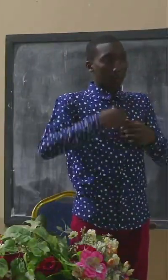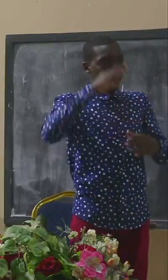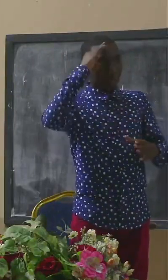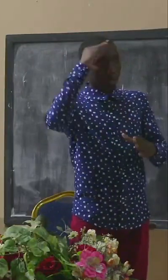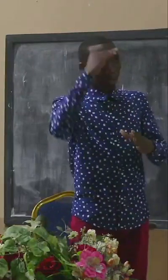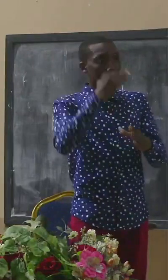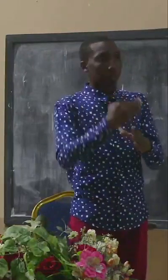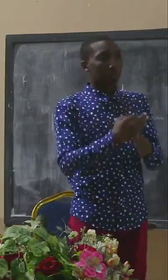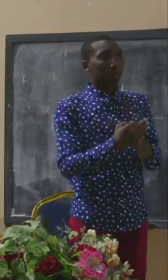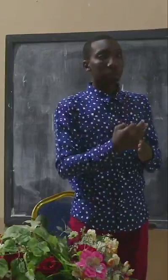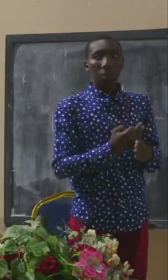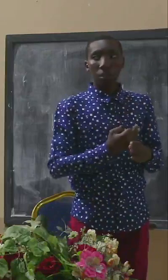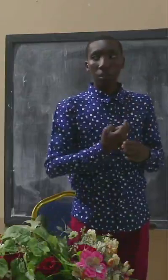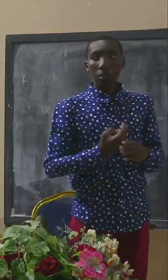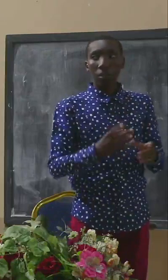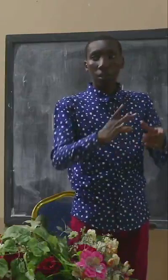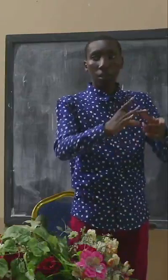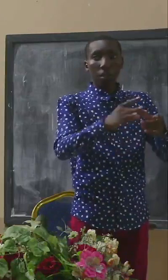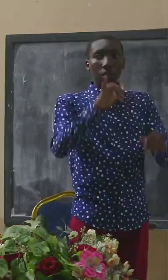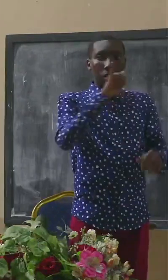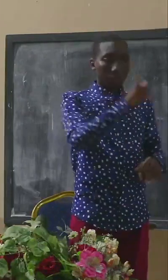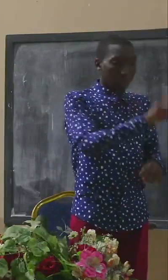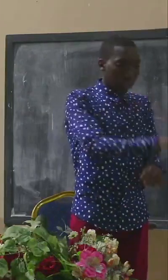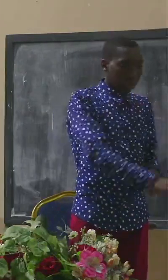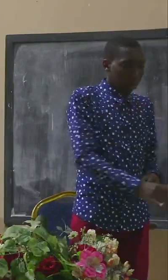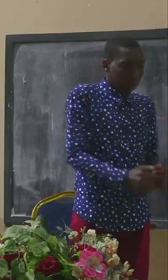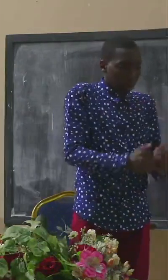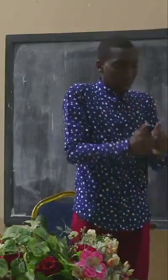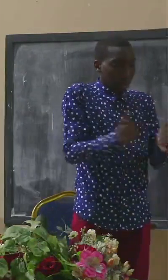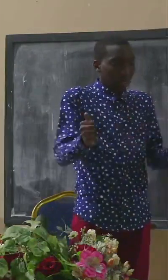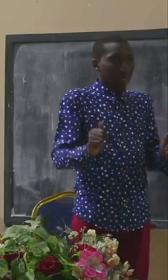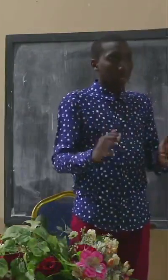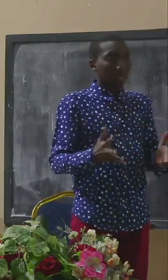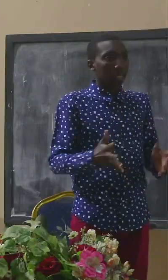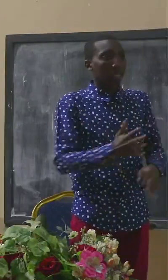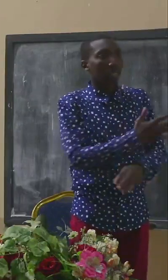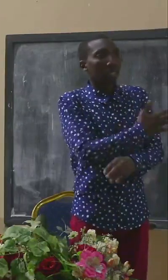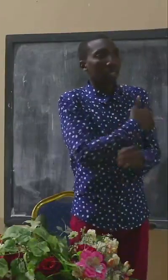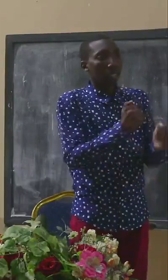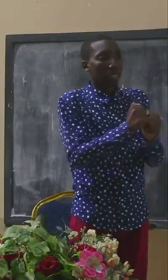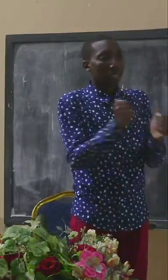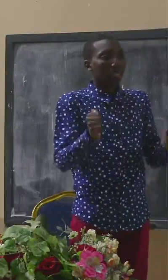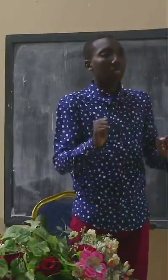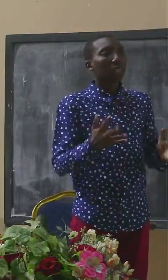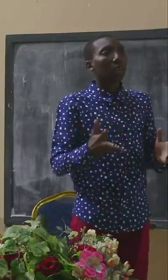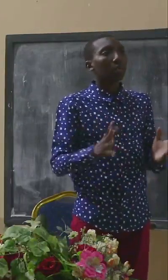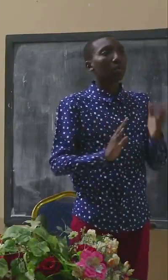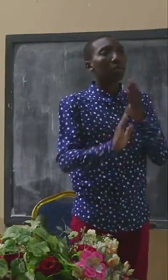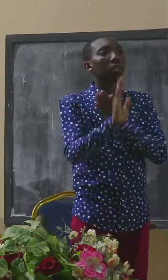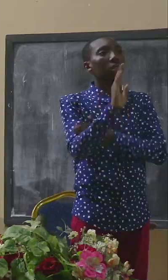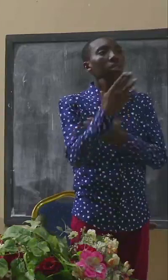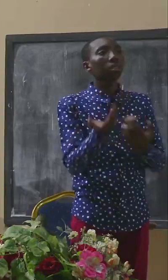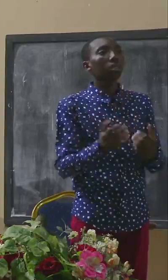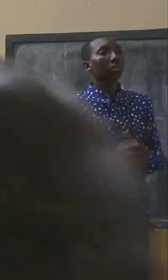Tukue na imani. Demeurons sans crainte, sans peur. Tudumu pasipo woga, pasipo